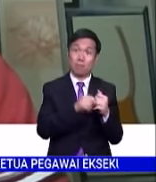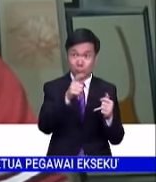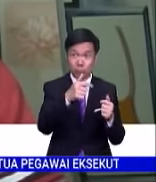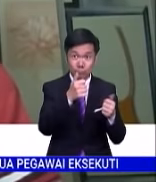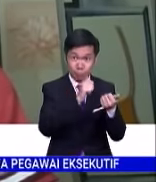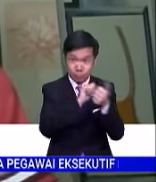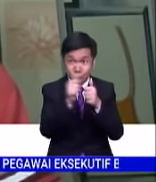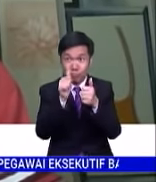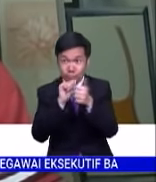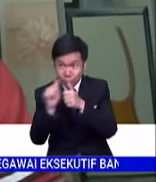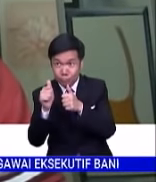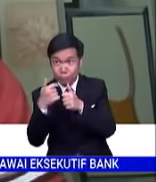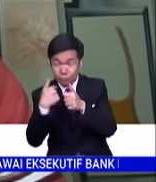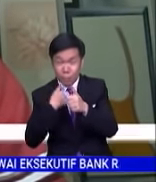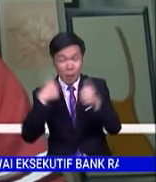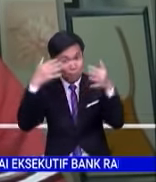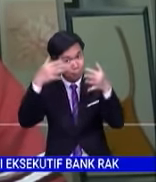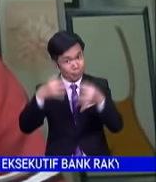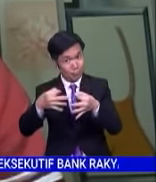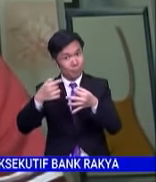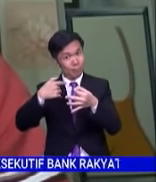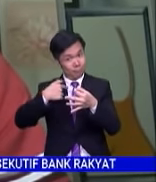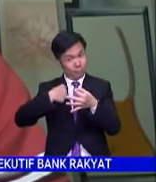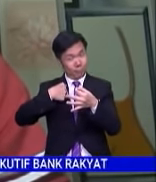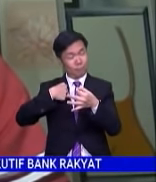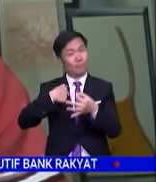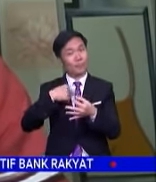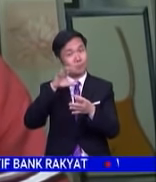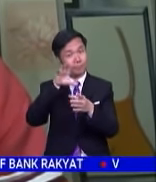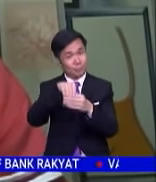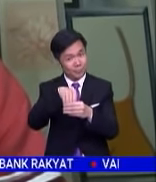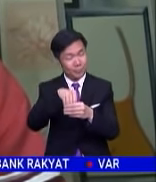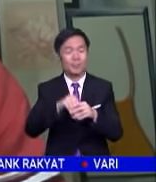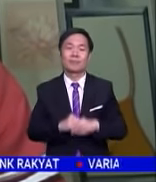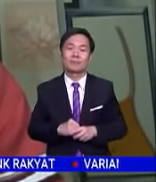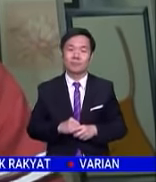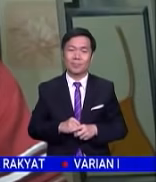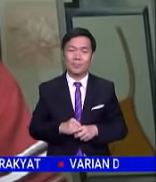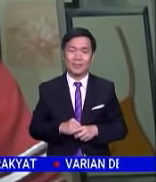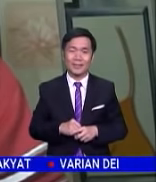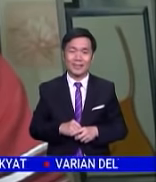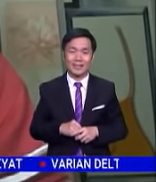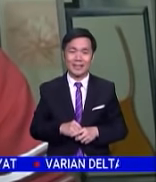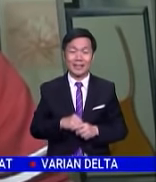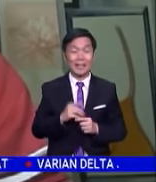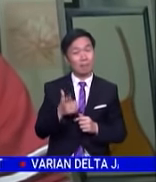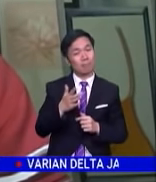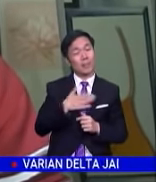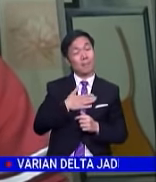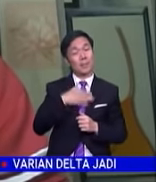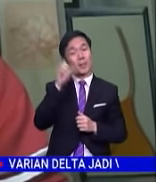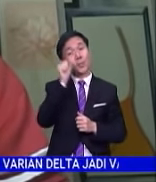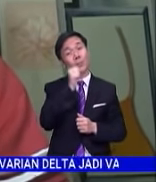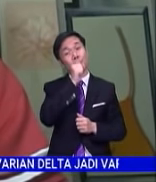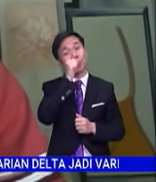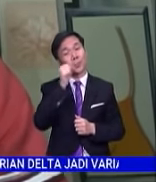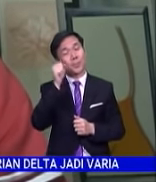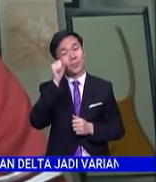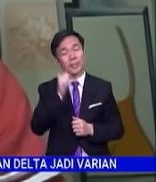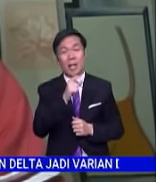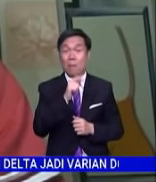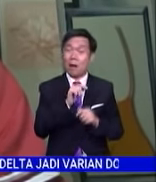keputusan lah daripada universiti-universiti yang Lia dah mohon tu. Kalau untuk slowkan career ke apa ke, tak